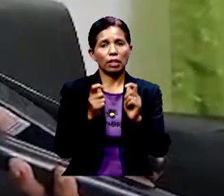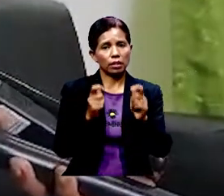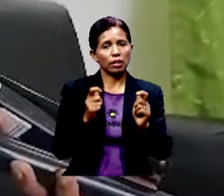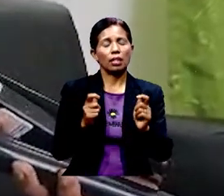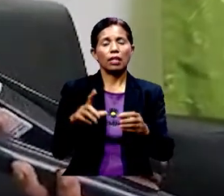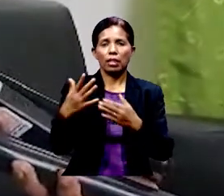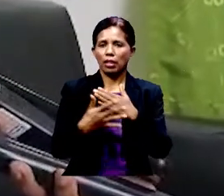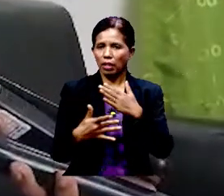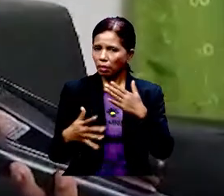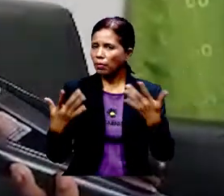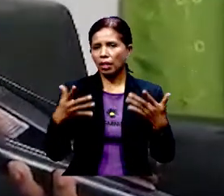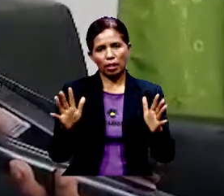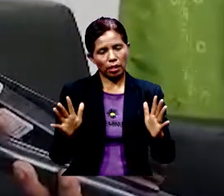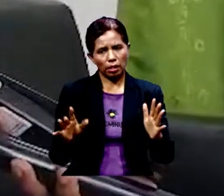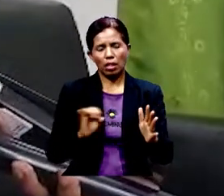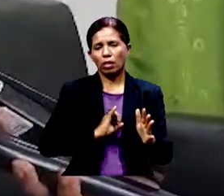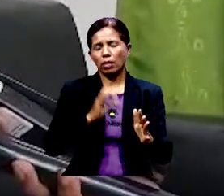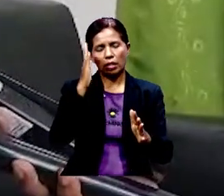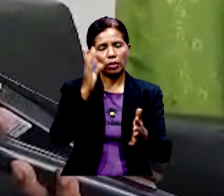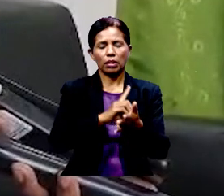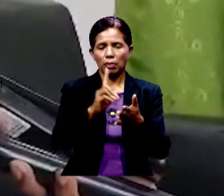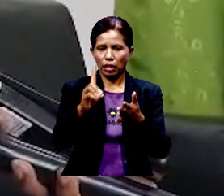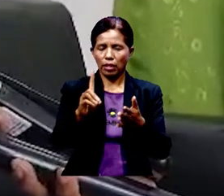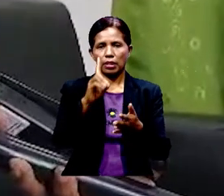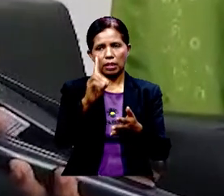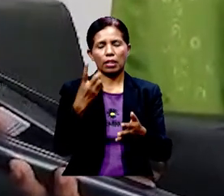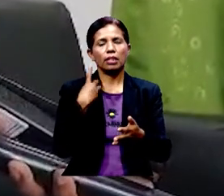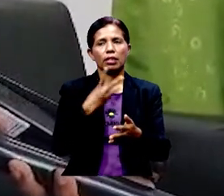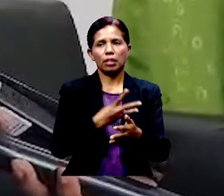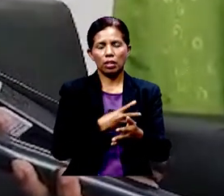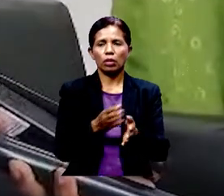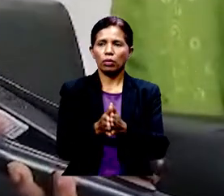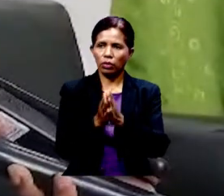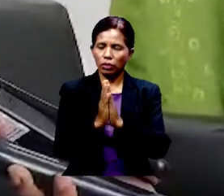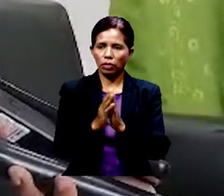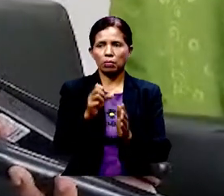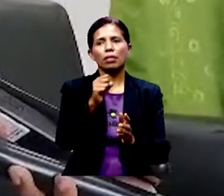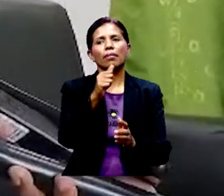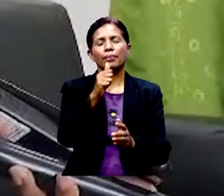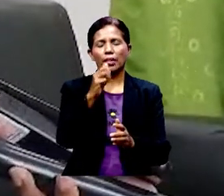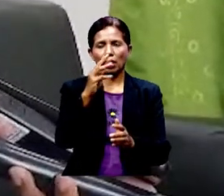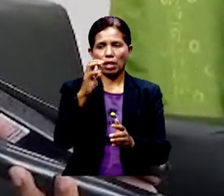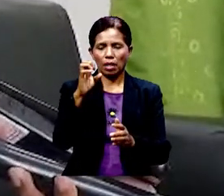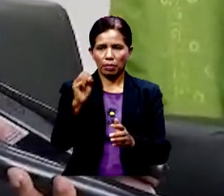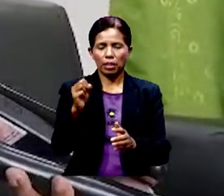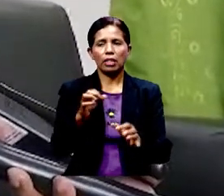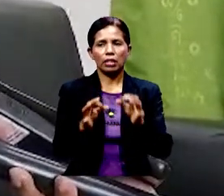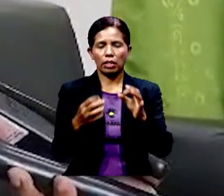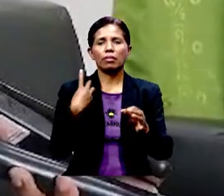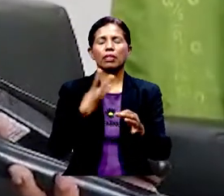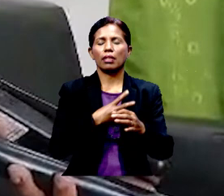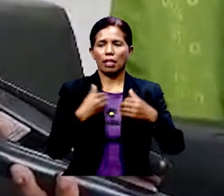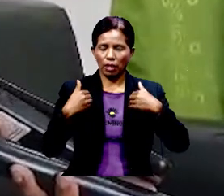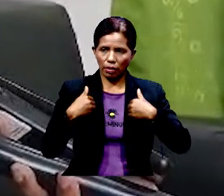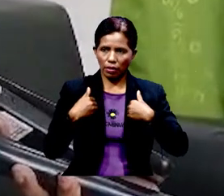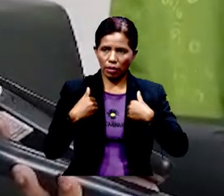haone kata ya semana ida ni lara ita se usaha kantok ita hustok basames karkihana ita lau hila paliona ne